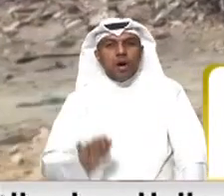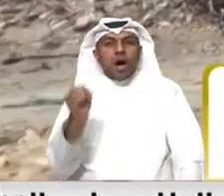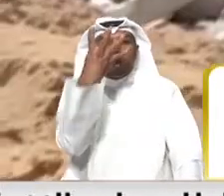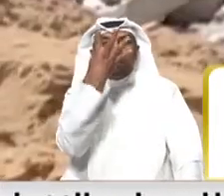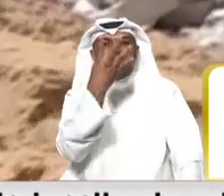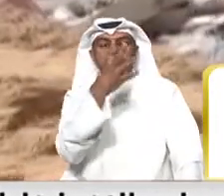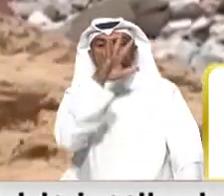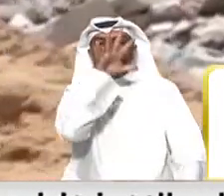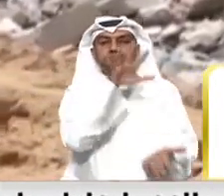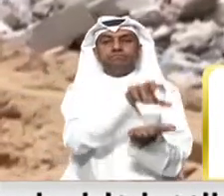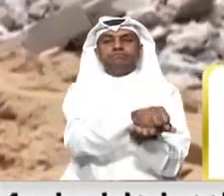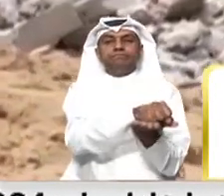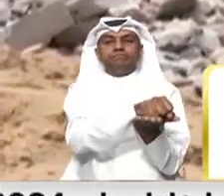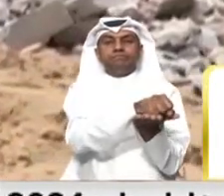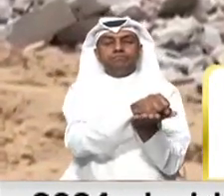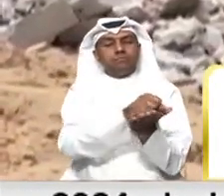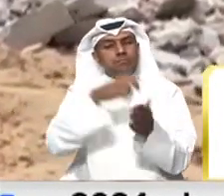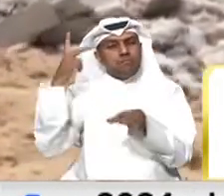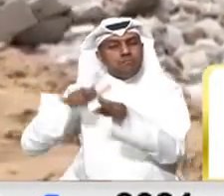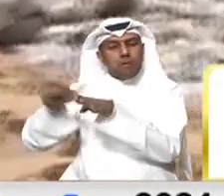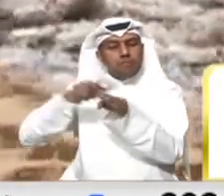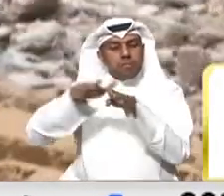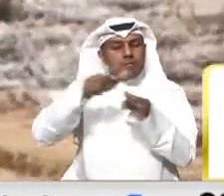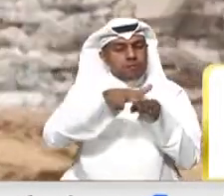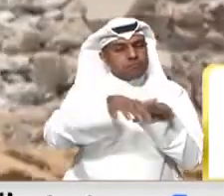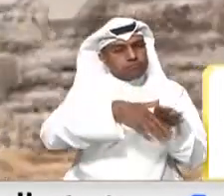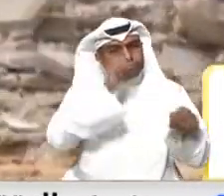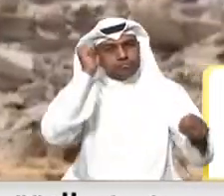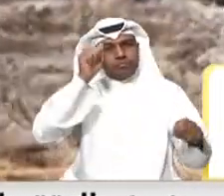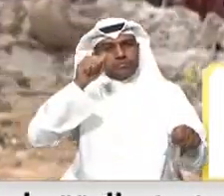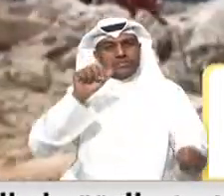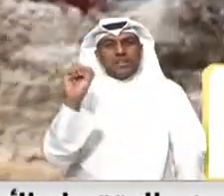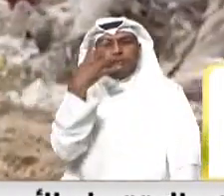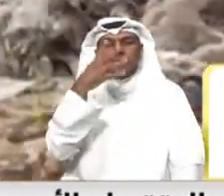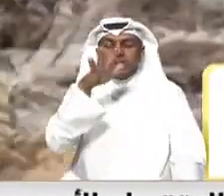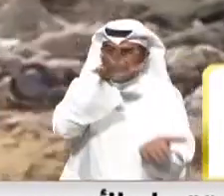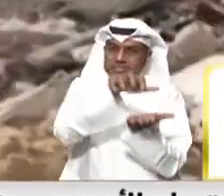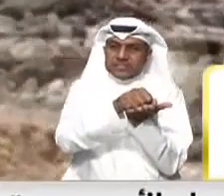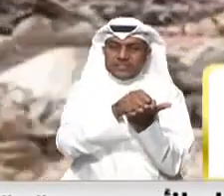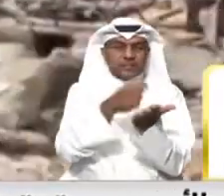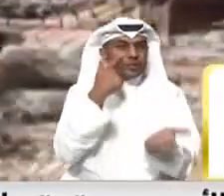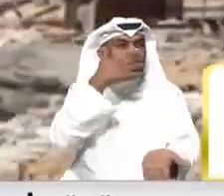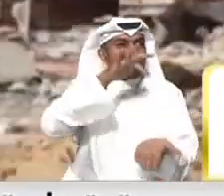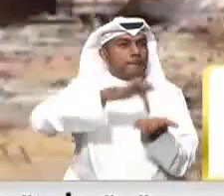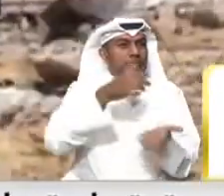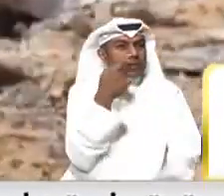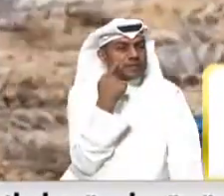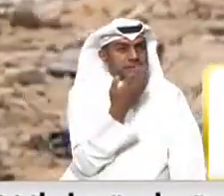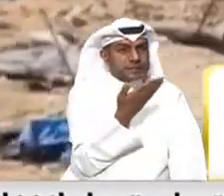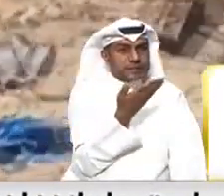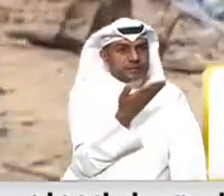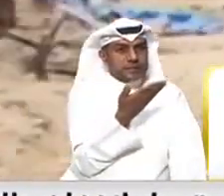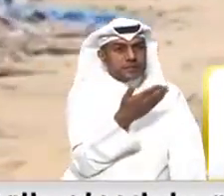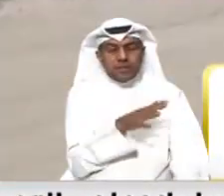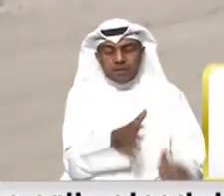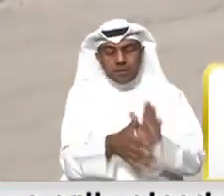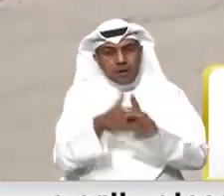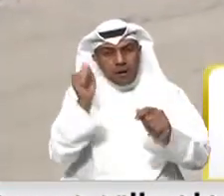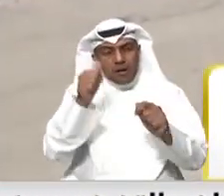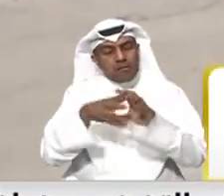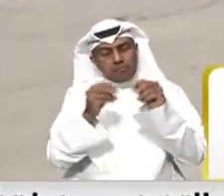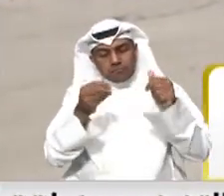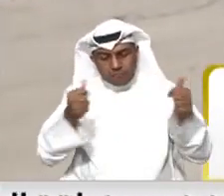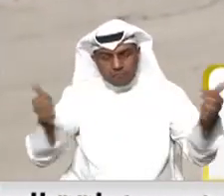اشهر وبعد مهمه تقييم في خان يونس افاد فريق من الامم المتحده بحدوث دمار واسع عن النطاق